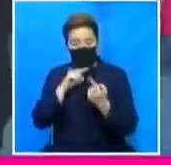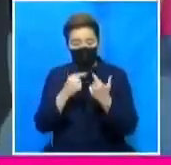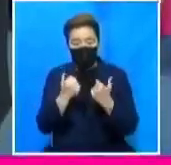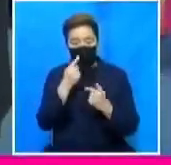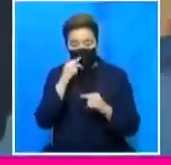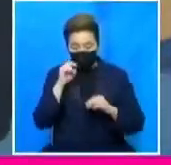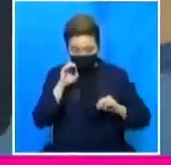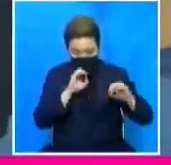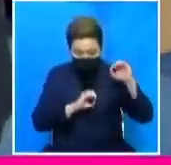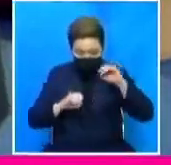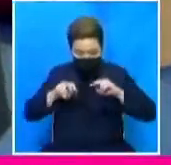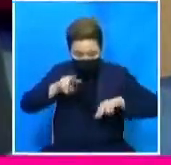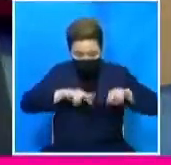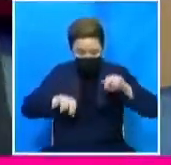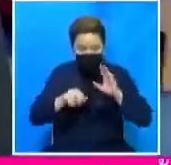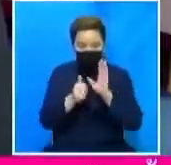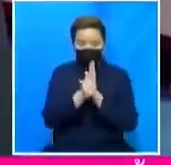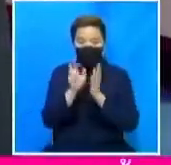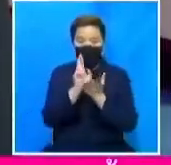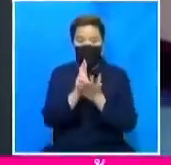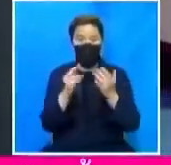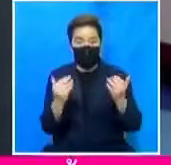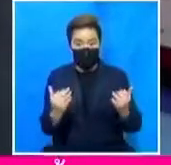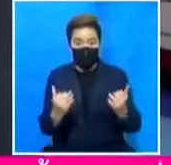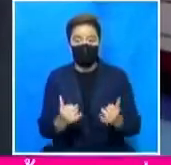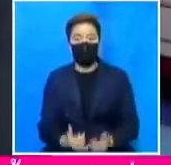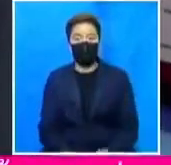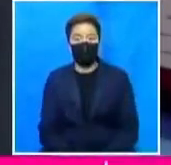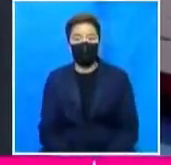ความโปร่งใสในการออกรางวัลในแต่ละครั้งค่ะ